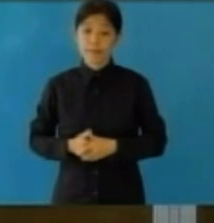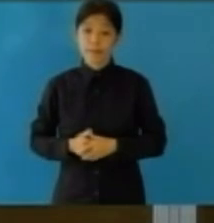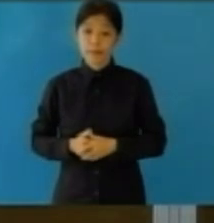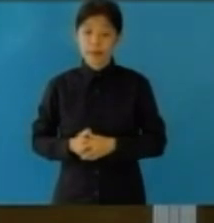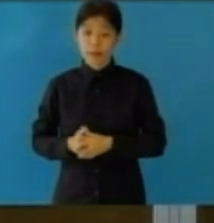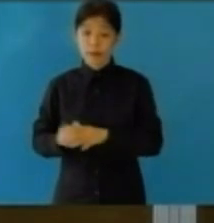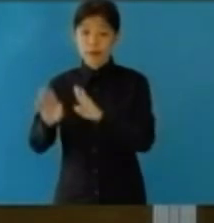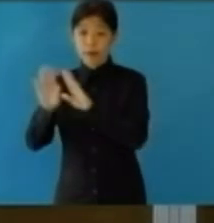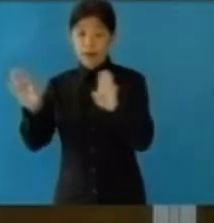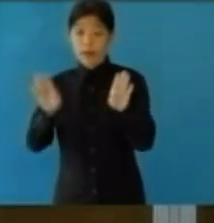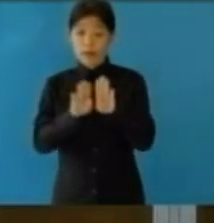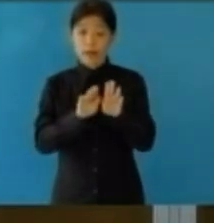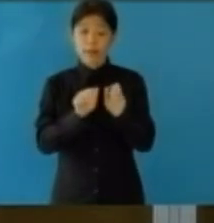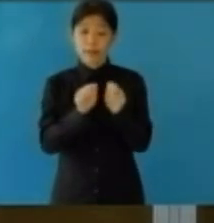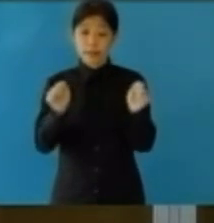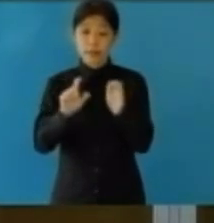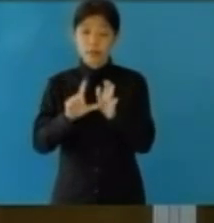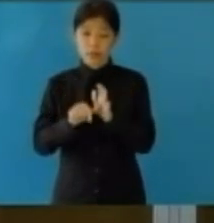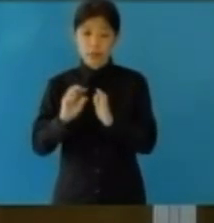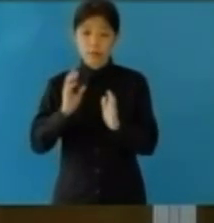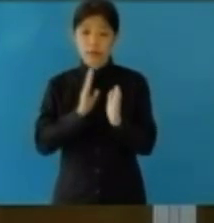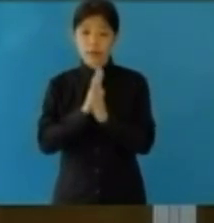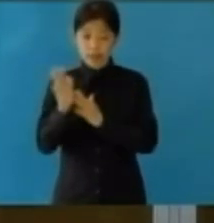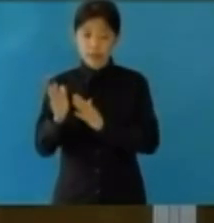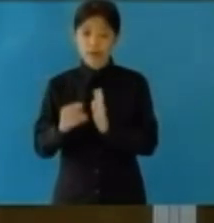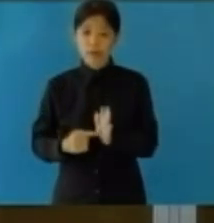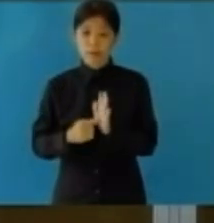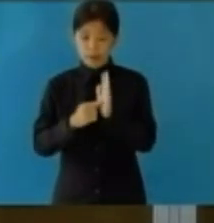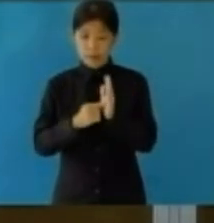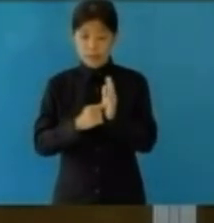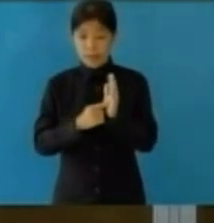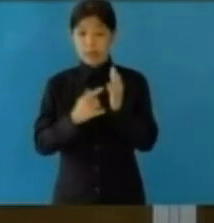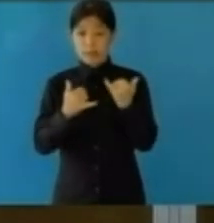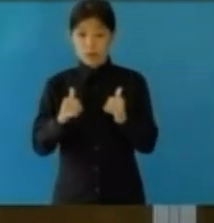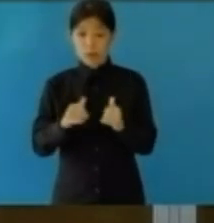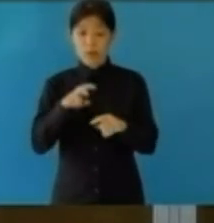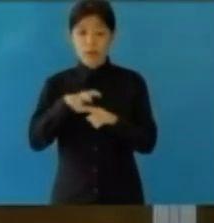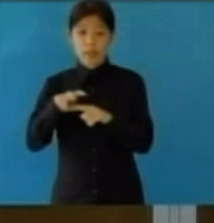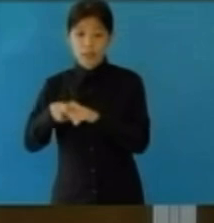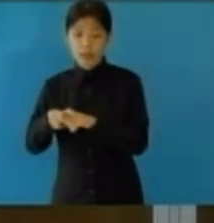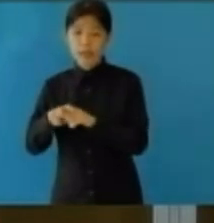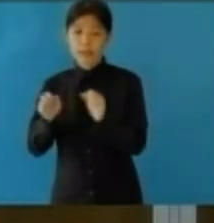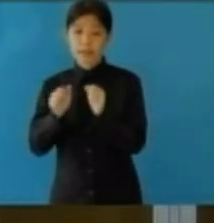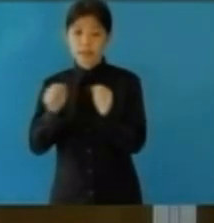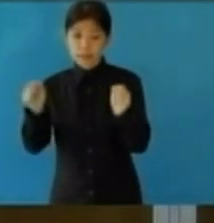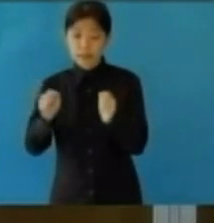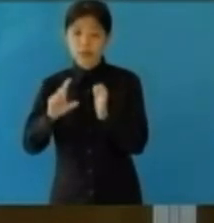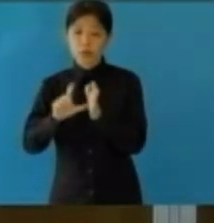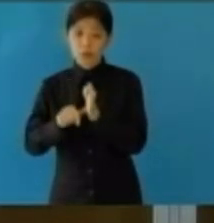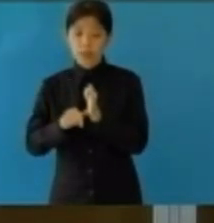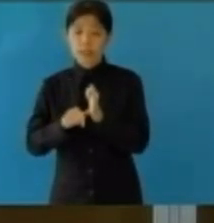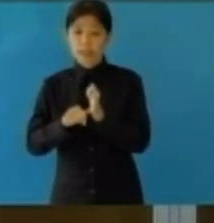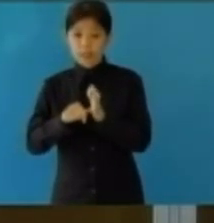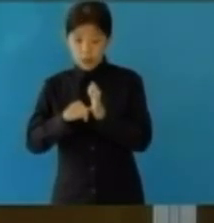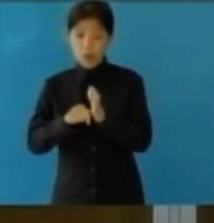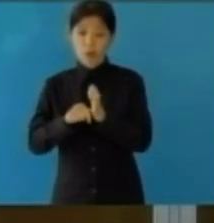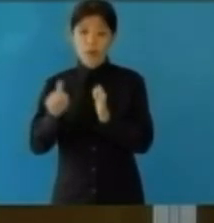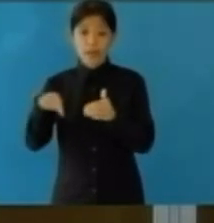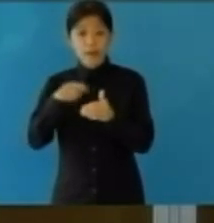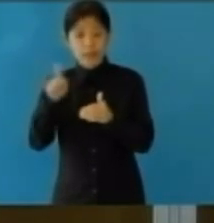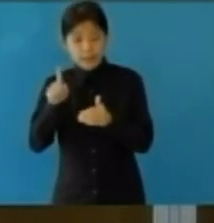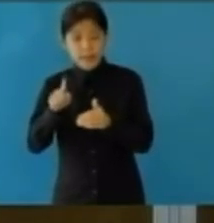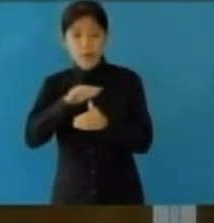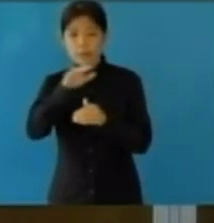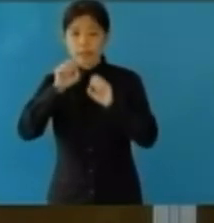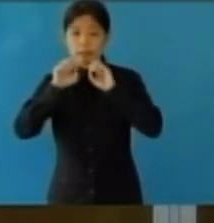開閉会式については、本県ゆかりの著名人の出演や、式典で披露する演技等の見どころを周知し、広く一般